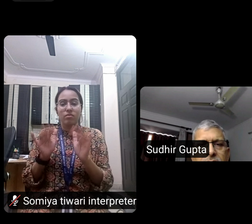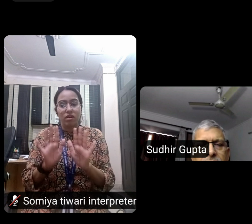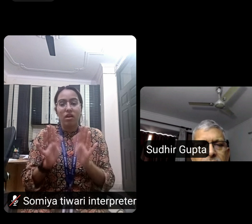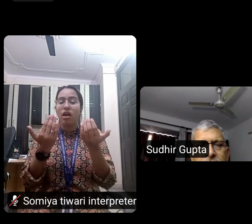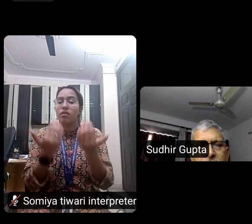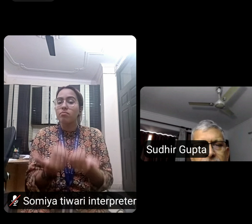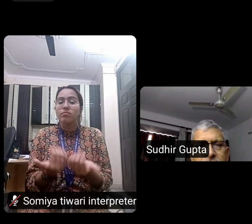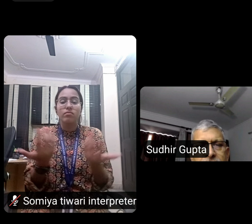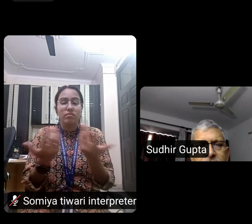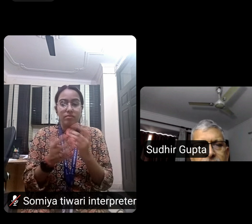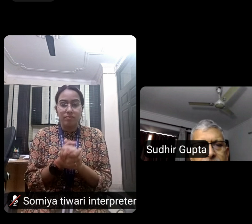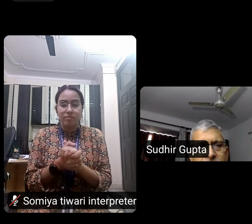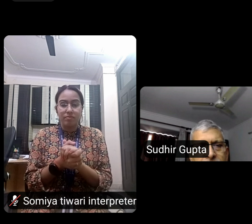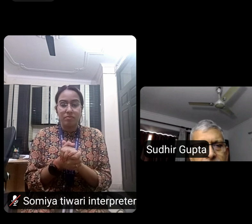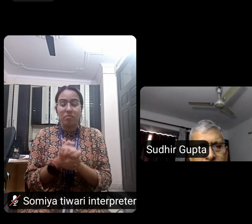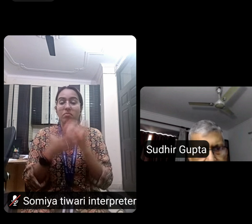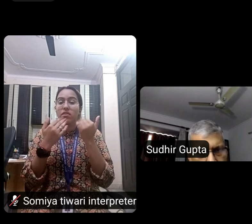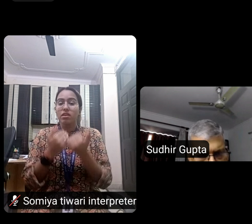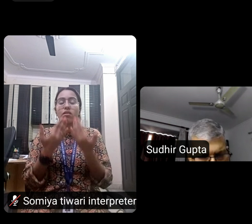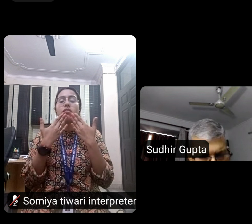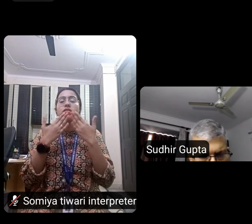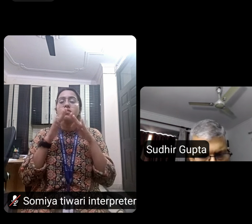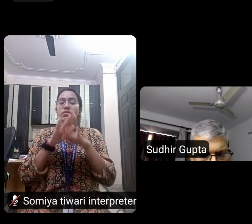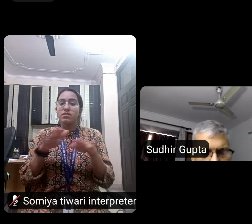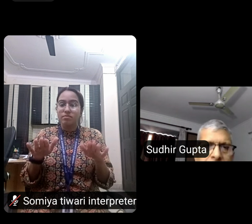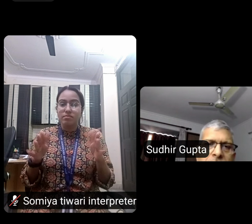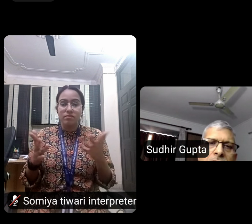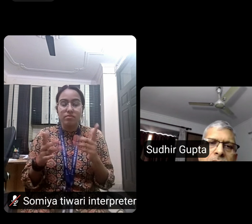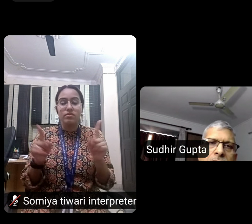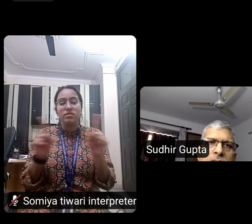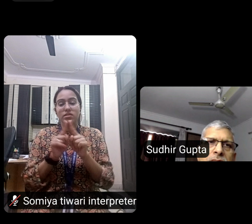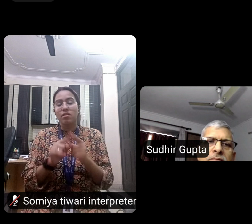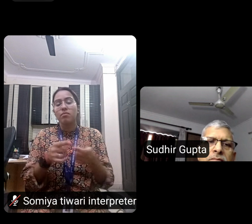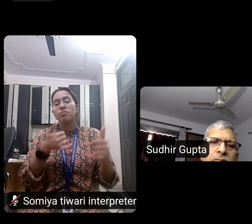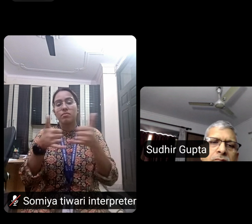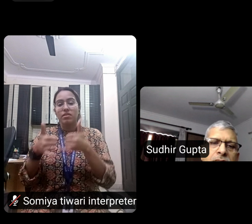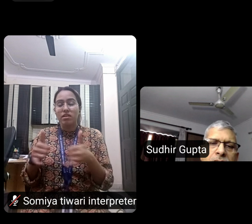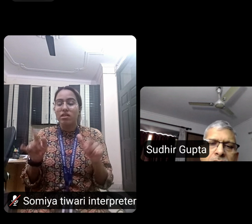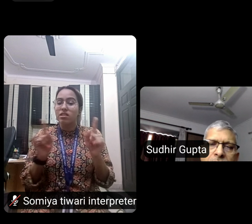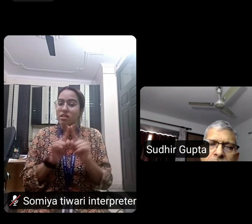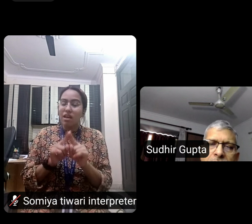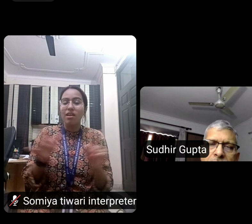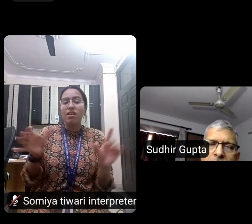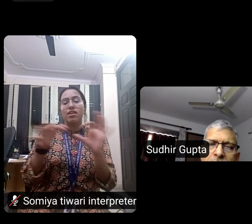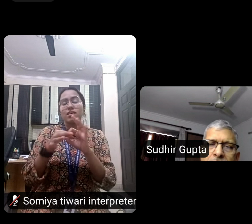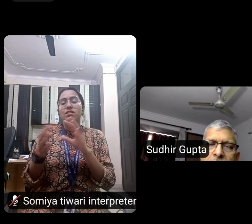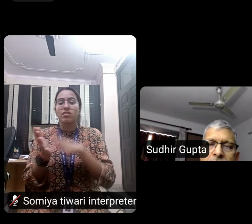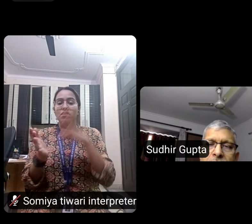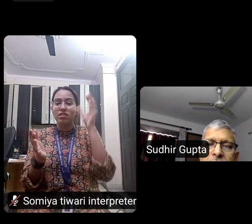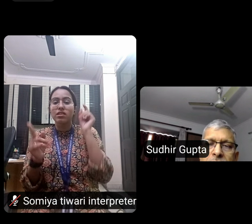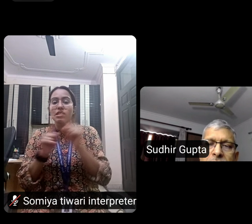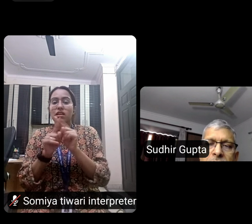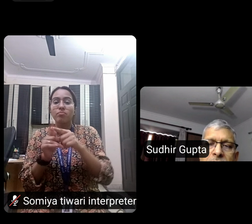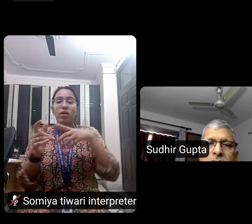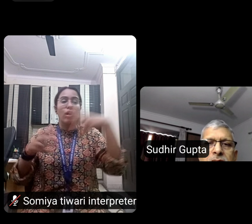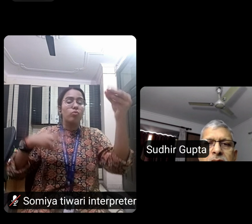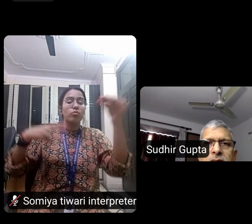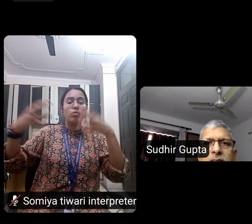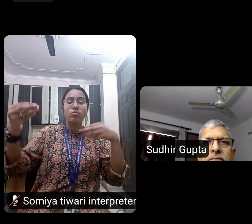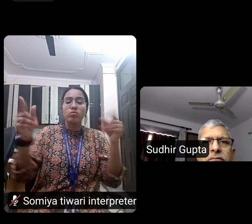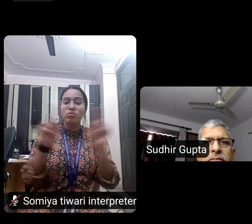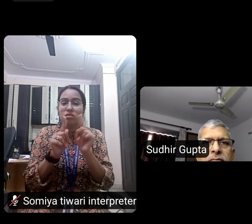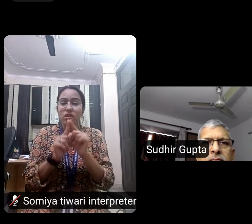अभी जो है हम बच्चों के साथ अभी भी प्ले वे मोड पे पेरेंट्स को बोलते हैं कि तरह तरह के बाहरी चीज़ों से